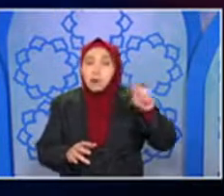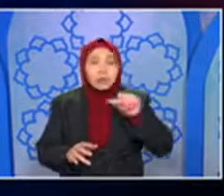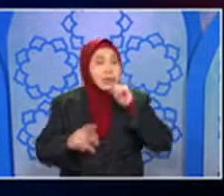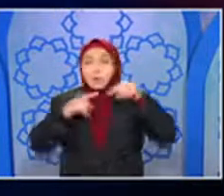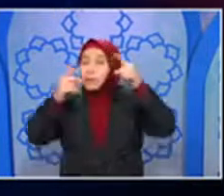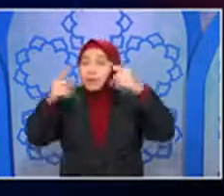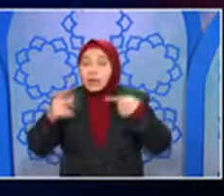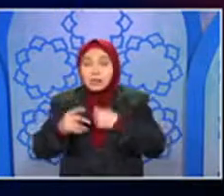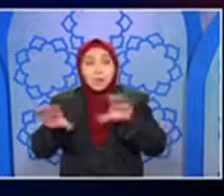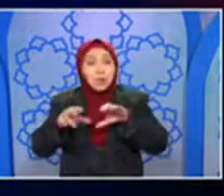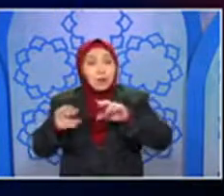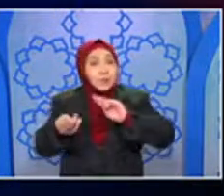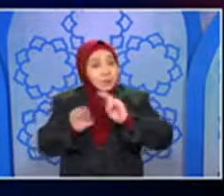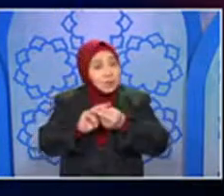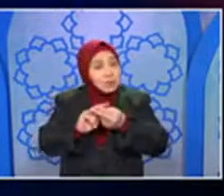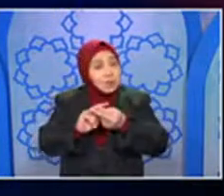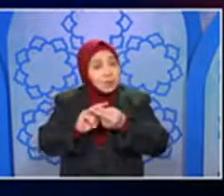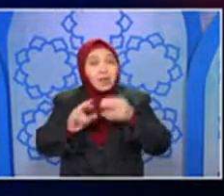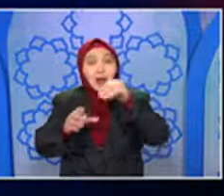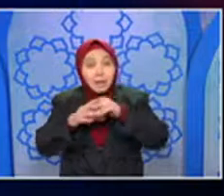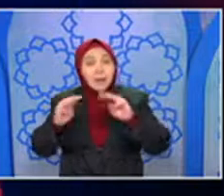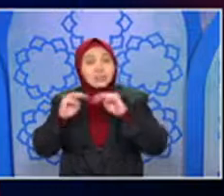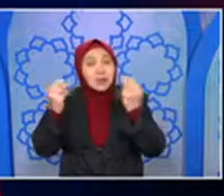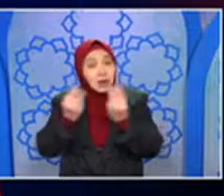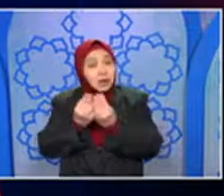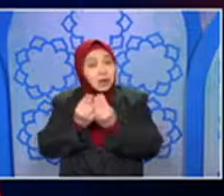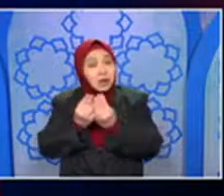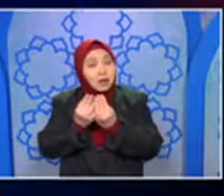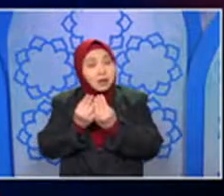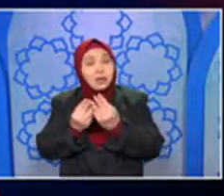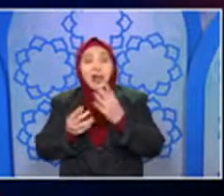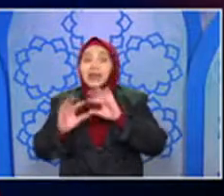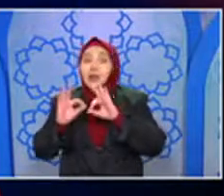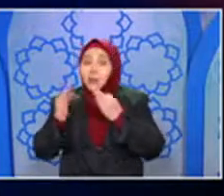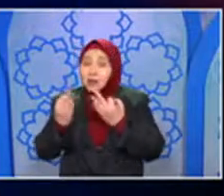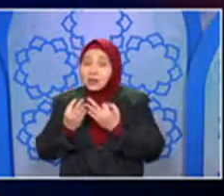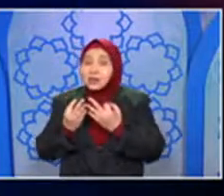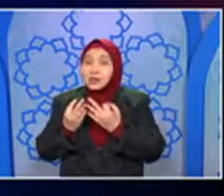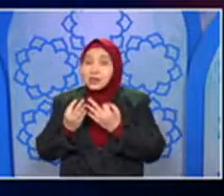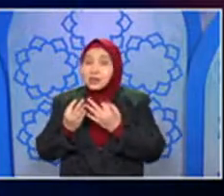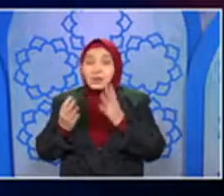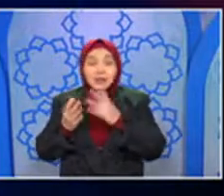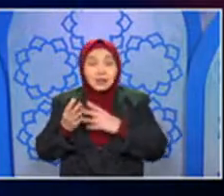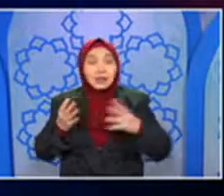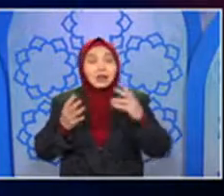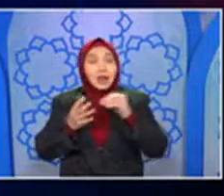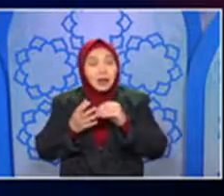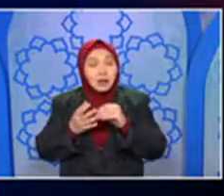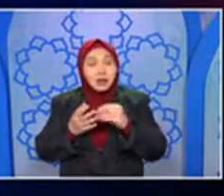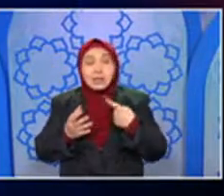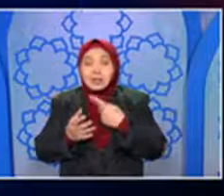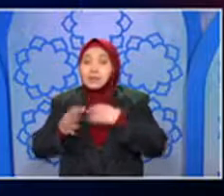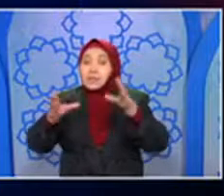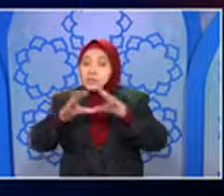membuat transformasi perubahan dalam masyarakat sesebuah negeri, keluarga, negara. Dalam surah As-Saff bercerita